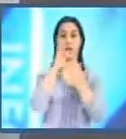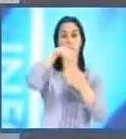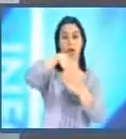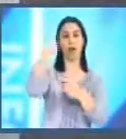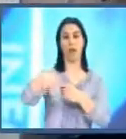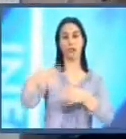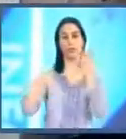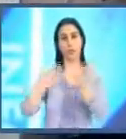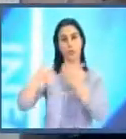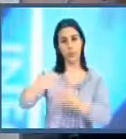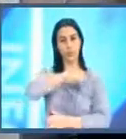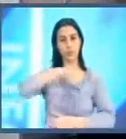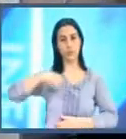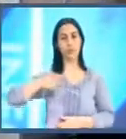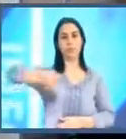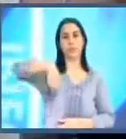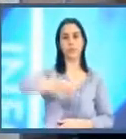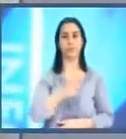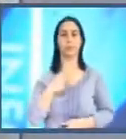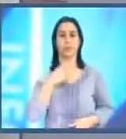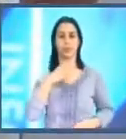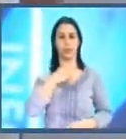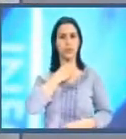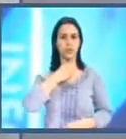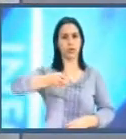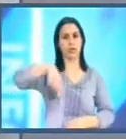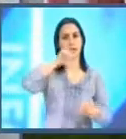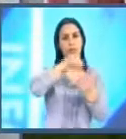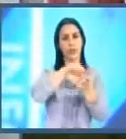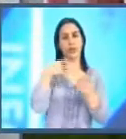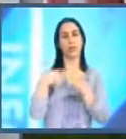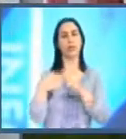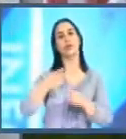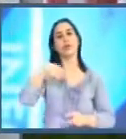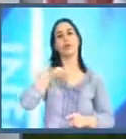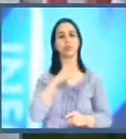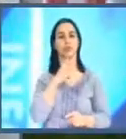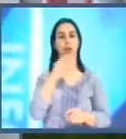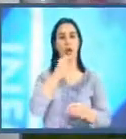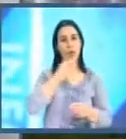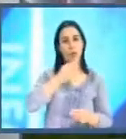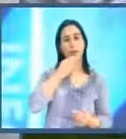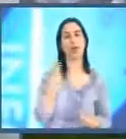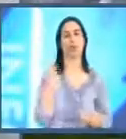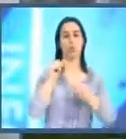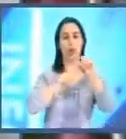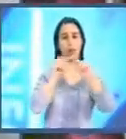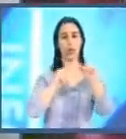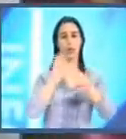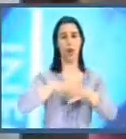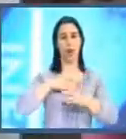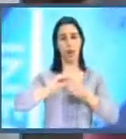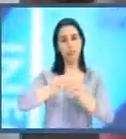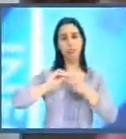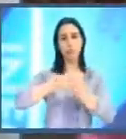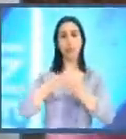pròpia, una instal·lació que dona garanties al centre ja que els permet tenir un control absolut tant dels aliments com del seu procés d'elaboració.